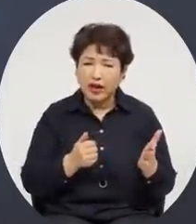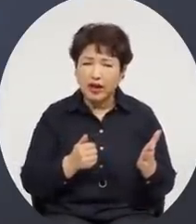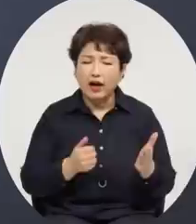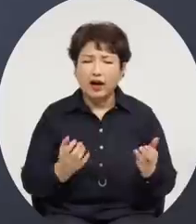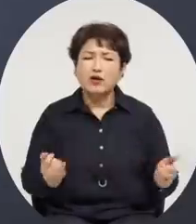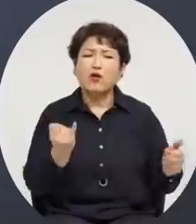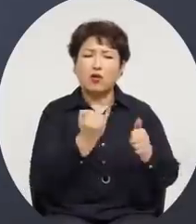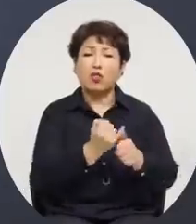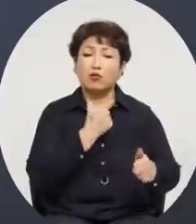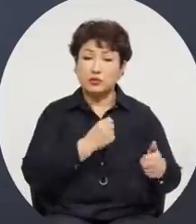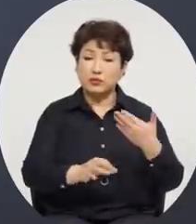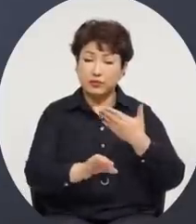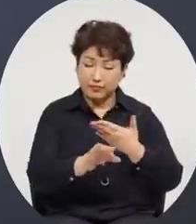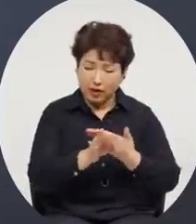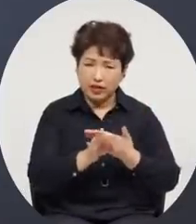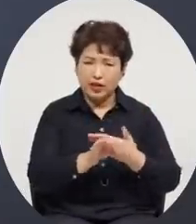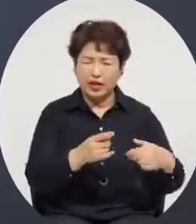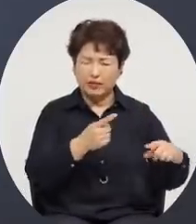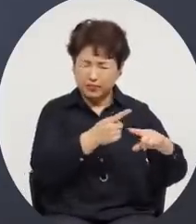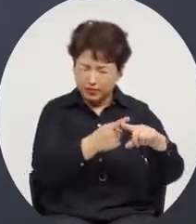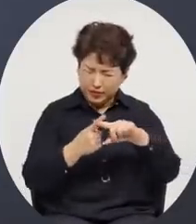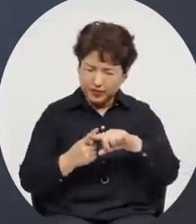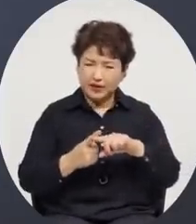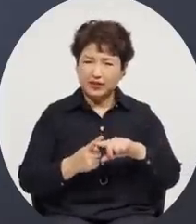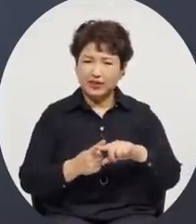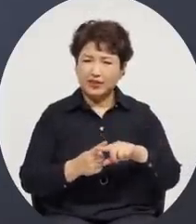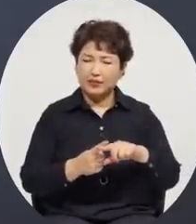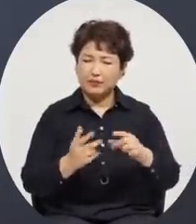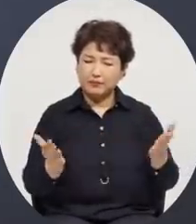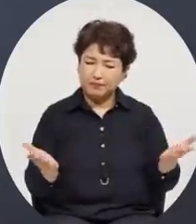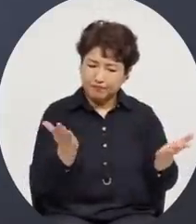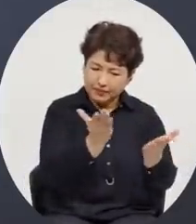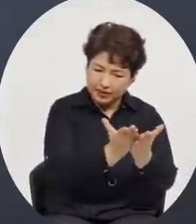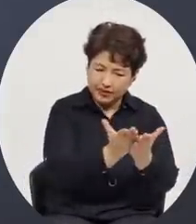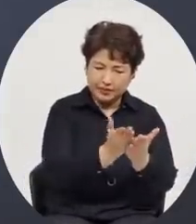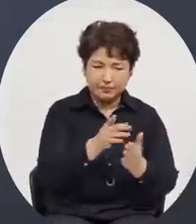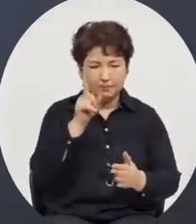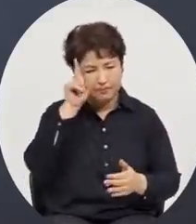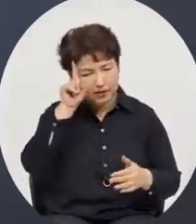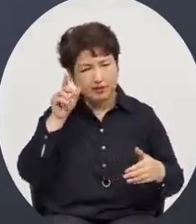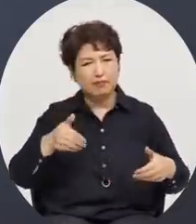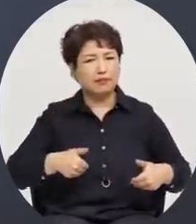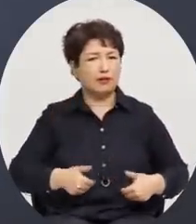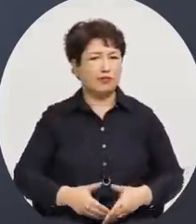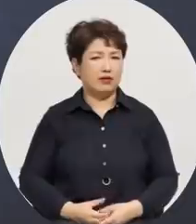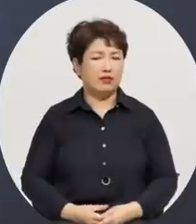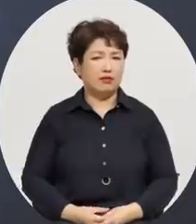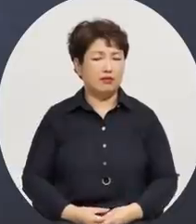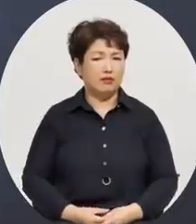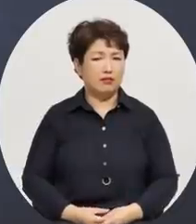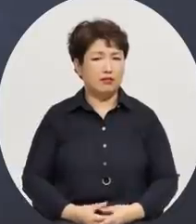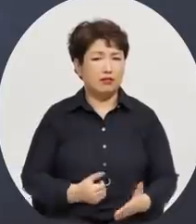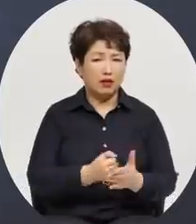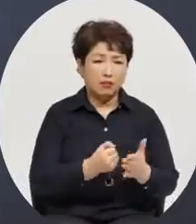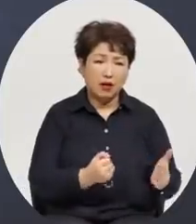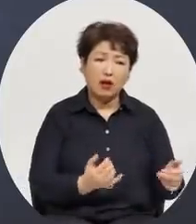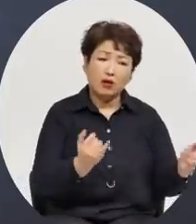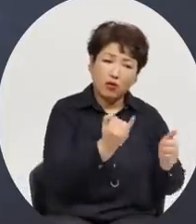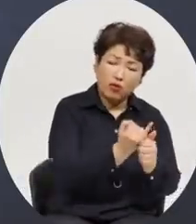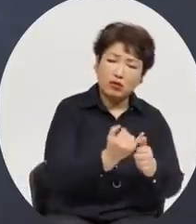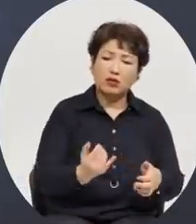그냥 결혼을 하겠다 그러면 무조건 같이 살려면 맞춰야 됩니다. 그러니까 그중에